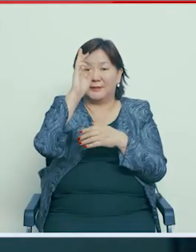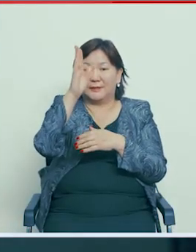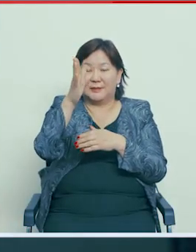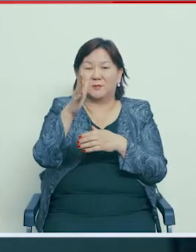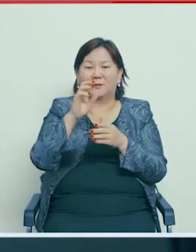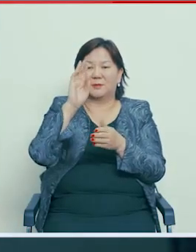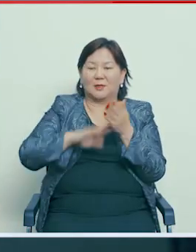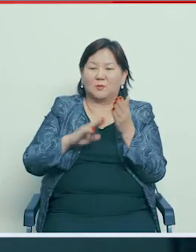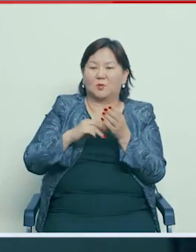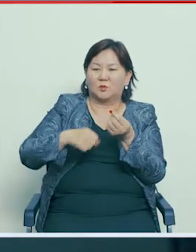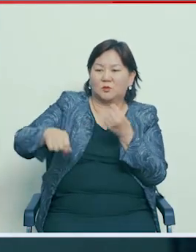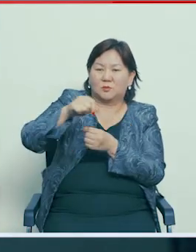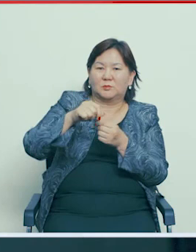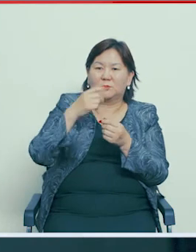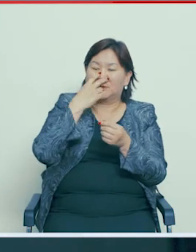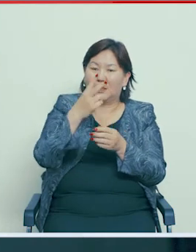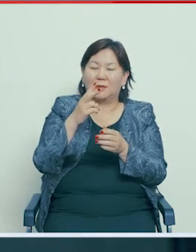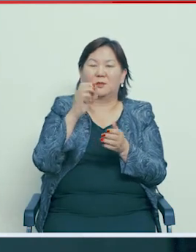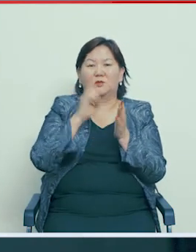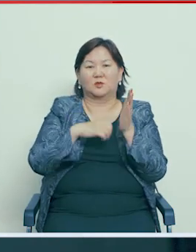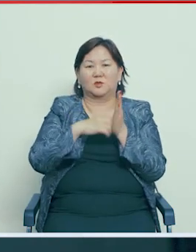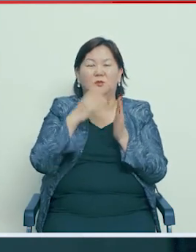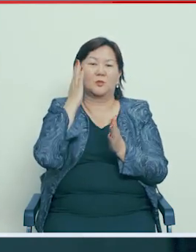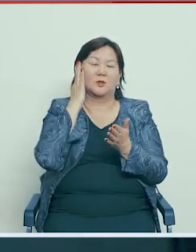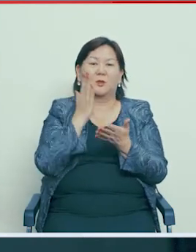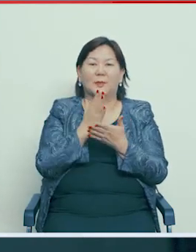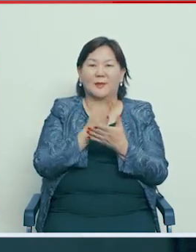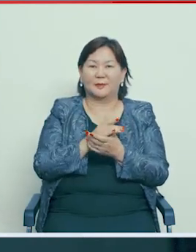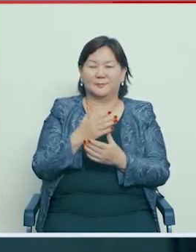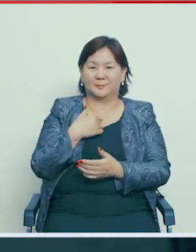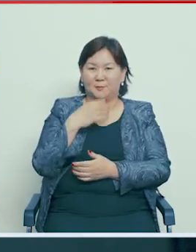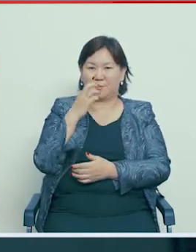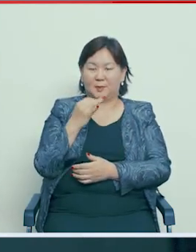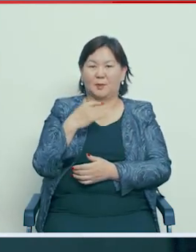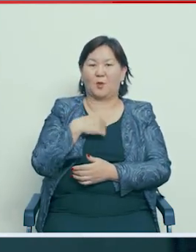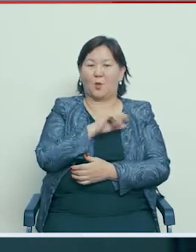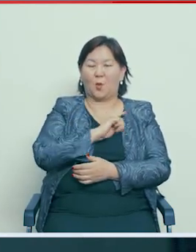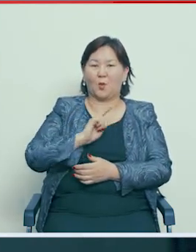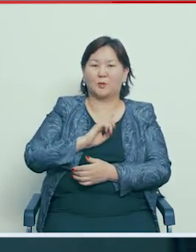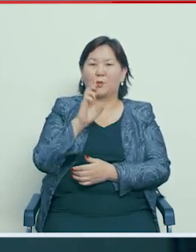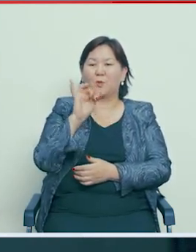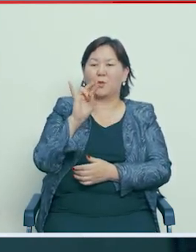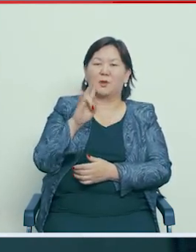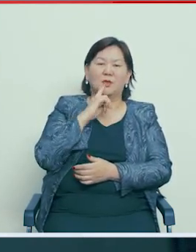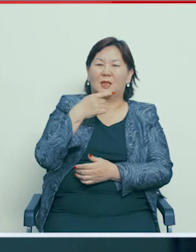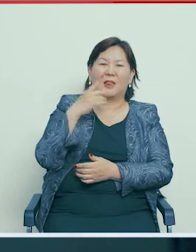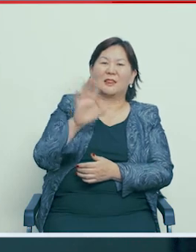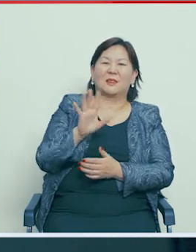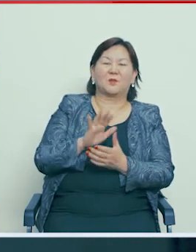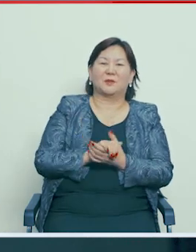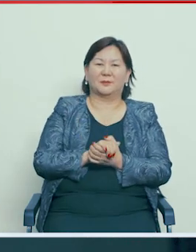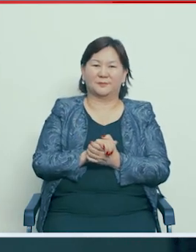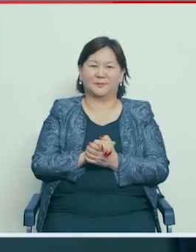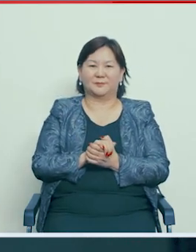явахын талаас нь харах ёстой гэж би бодоод байдаг. Тэгээ ер нь бол би хувьдаа бол буян гэж яахан хэлдэг. Тий.